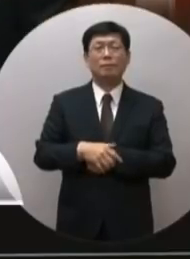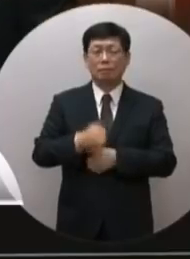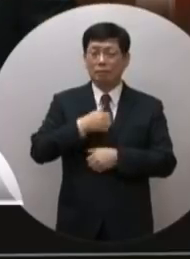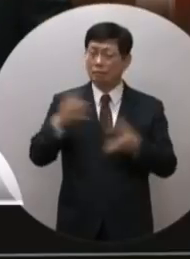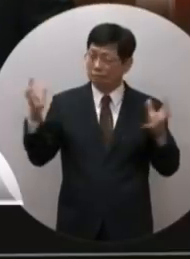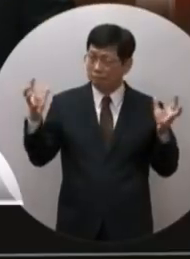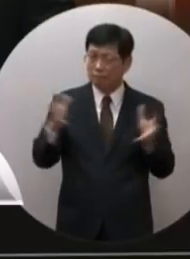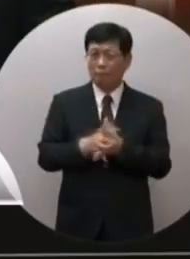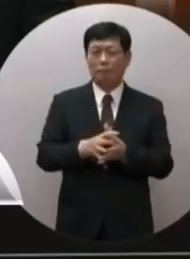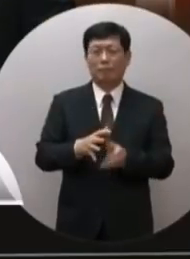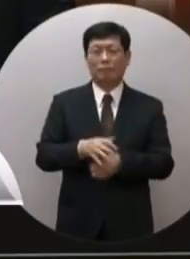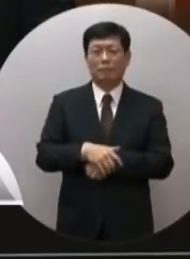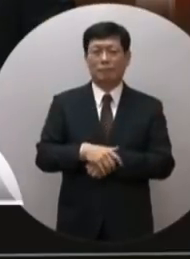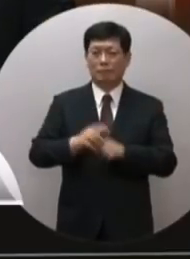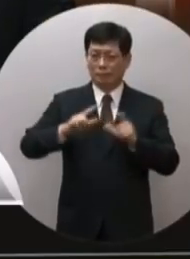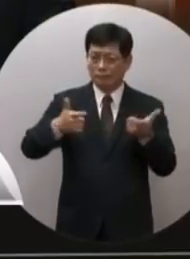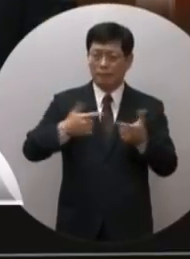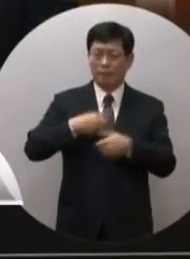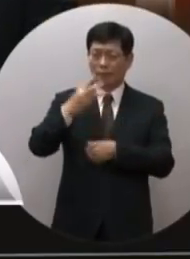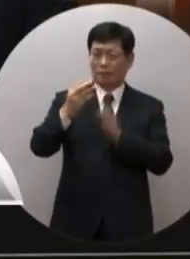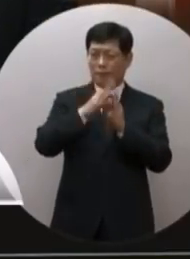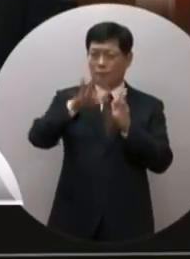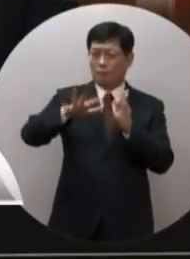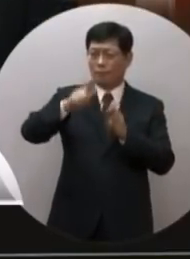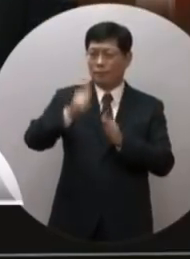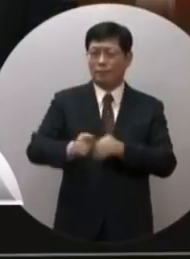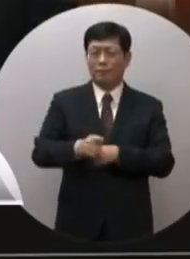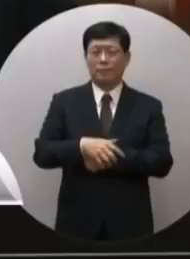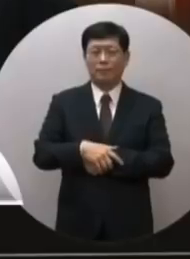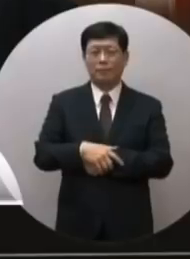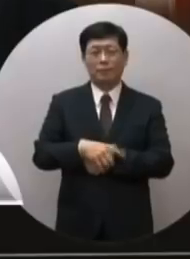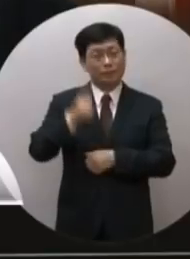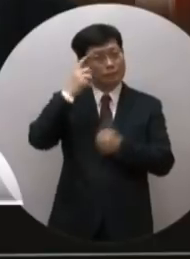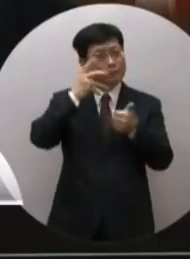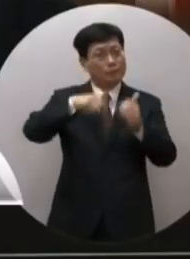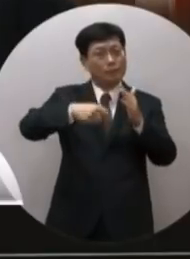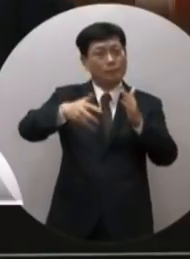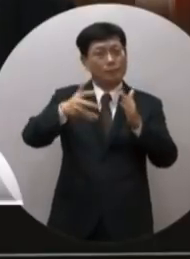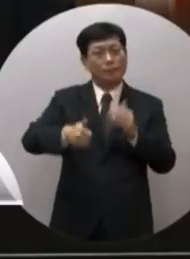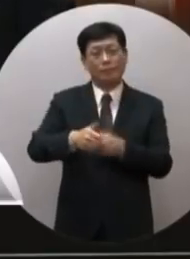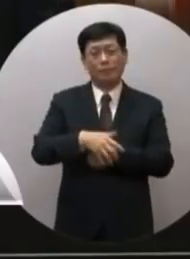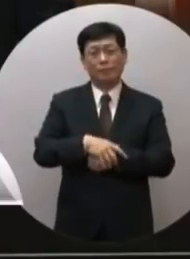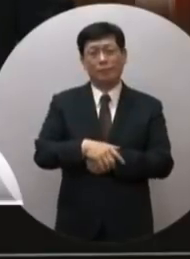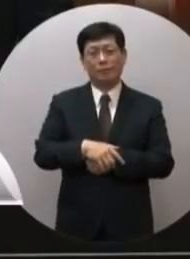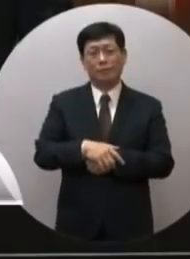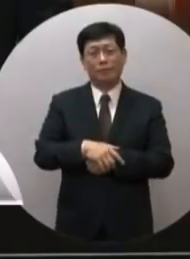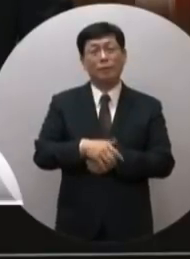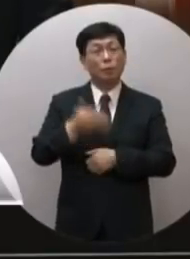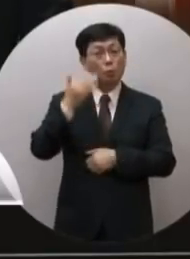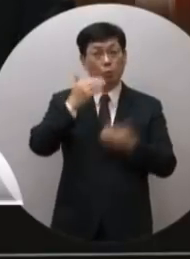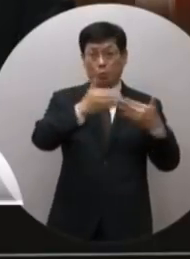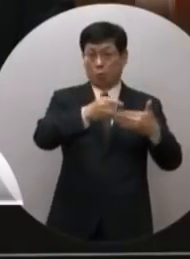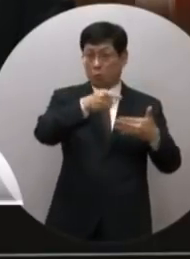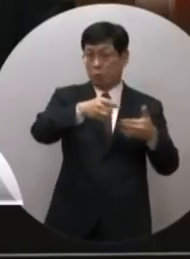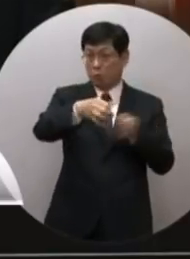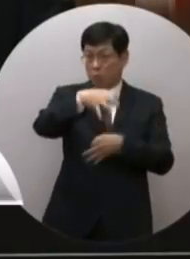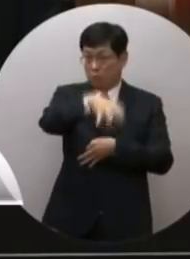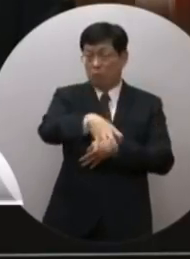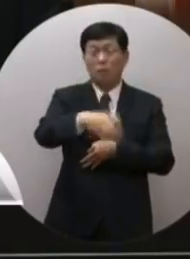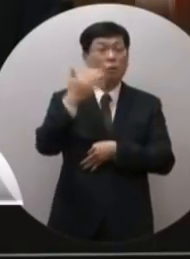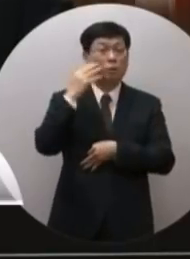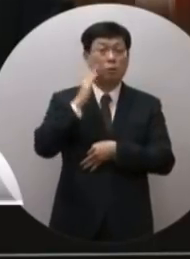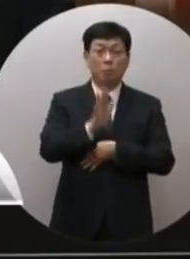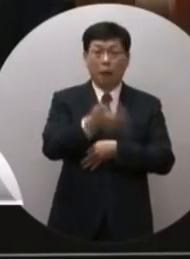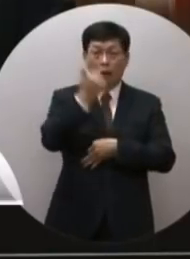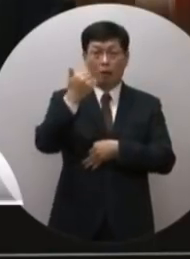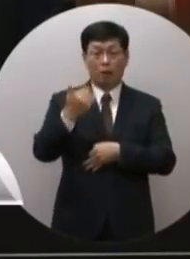这加起来大概3兆5000亿。请问院长，当大陆这个市场已经不